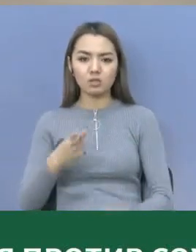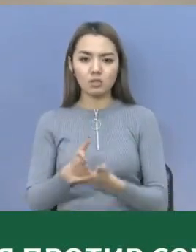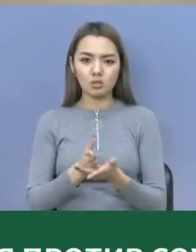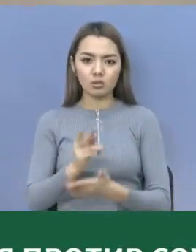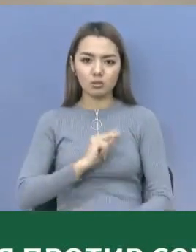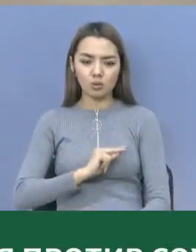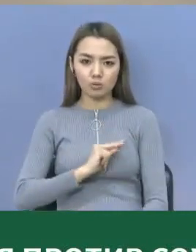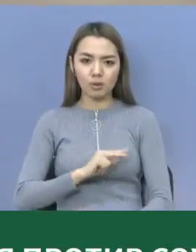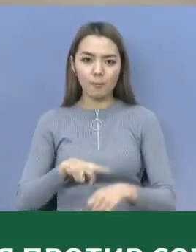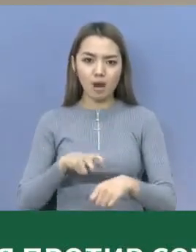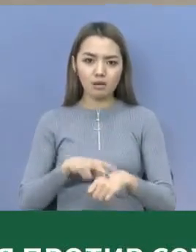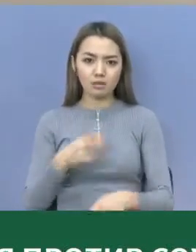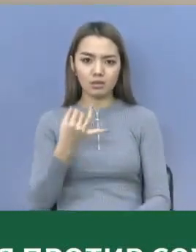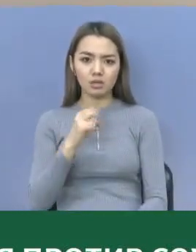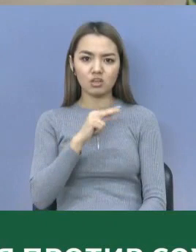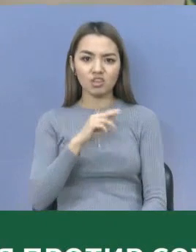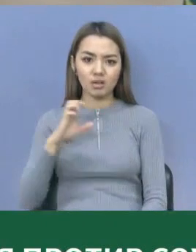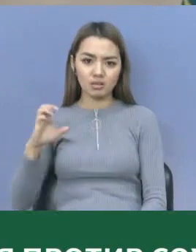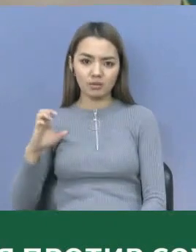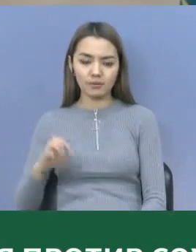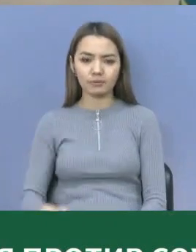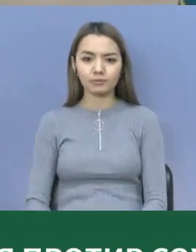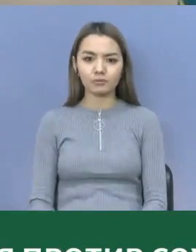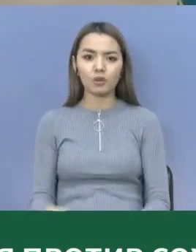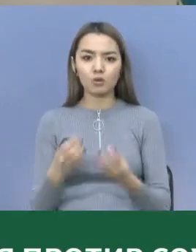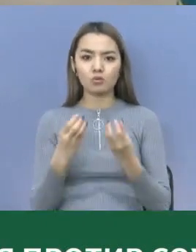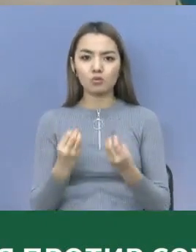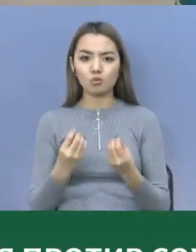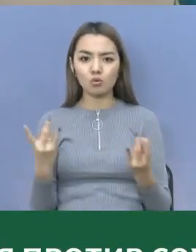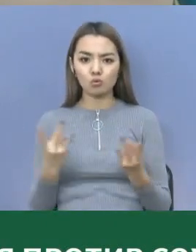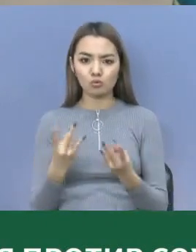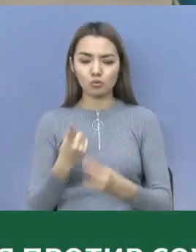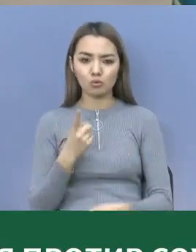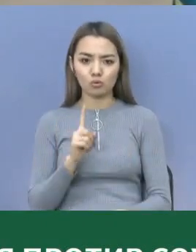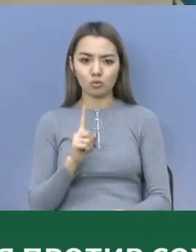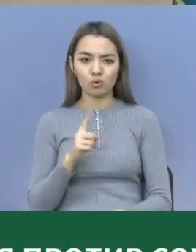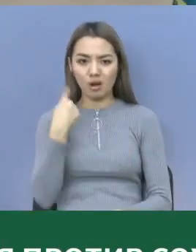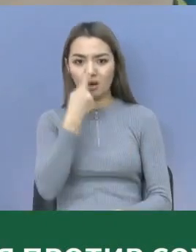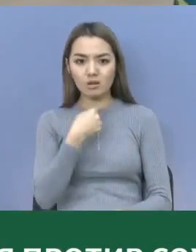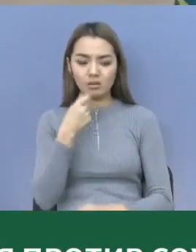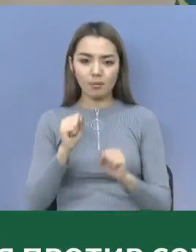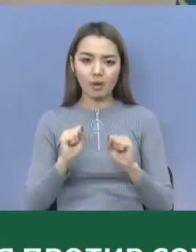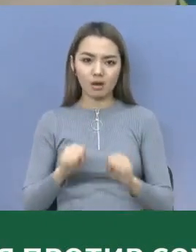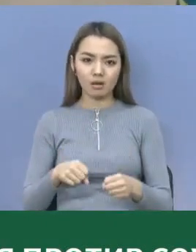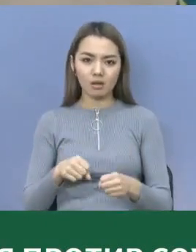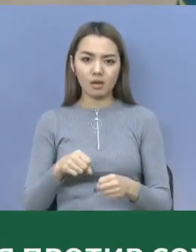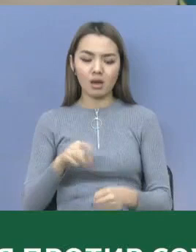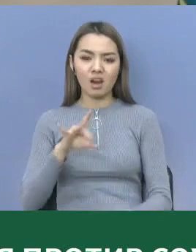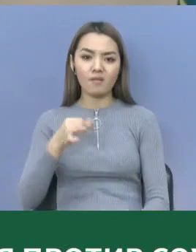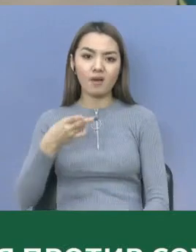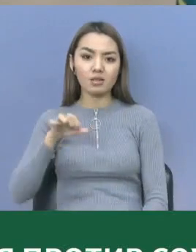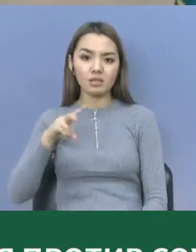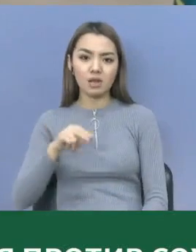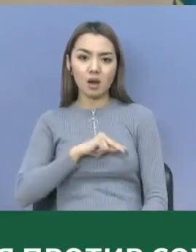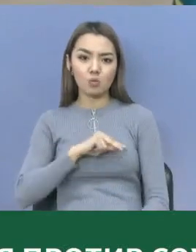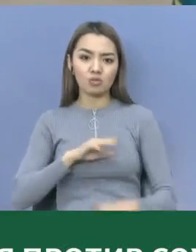сотрудники полиции и ЧС. Также для того, чтобы лица могли получить ревакцинацию на